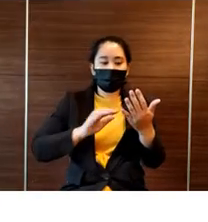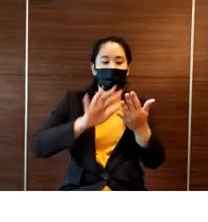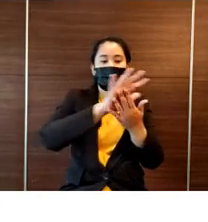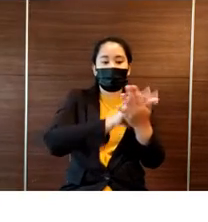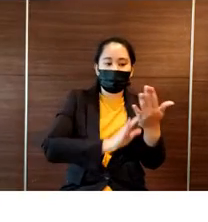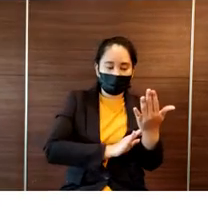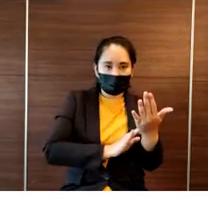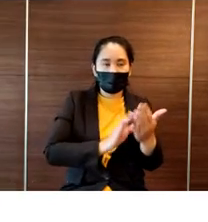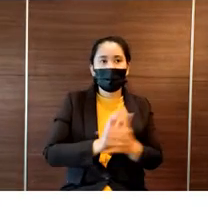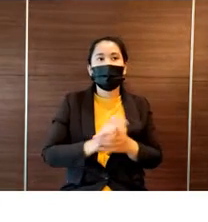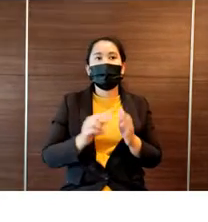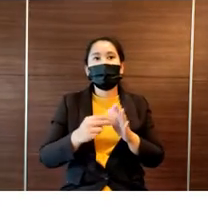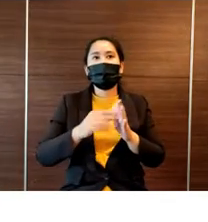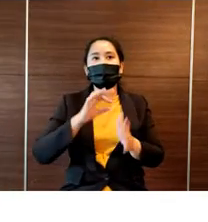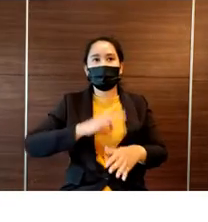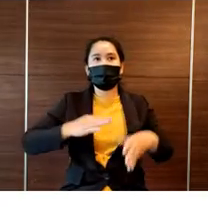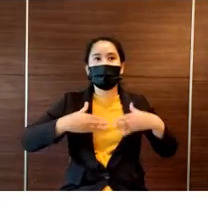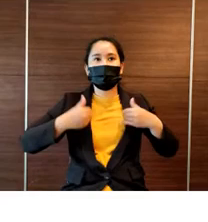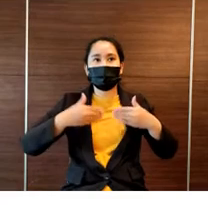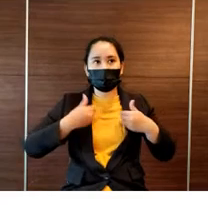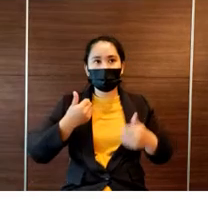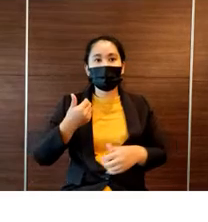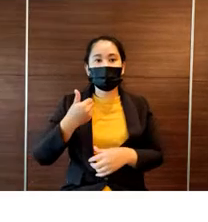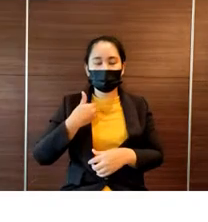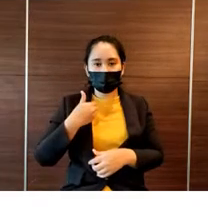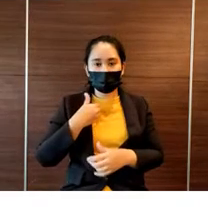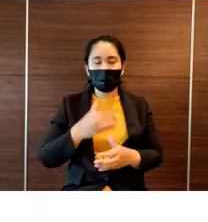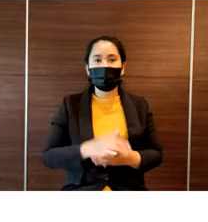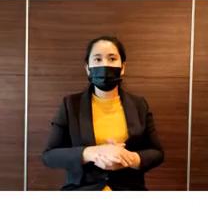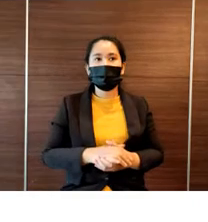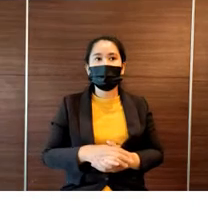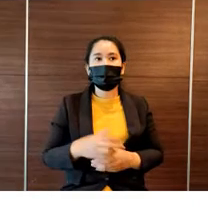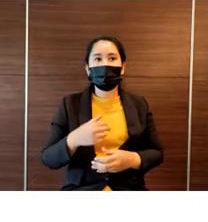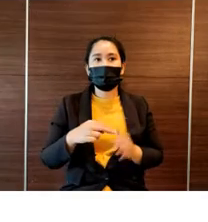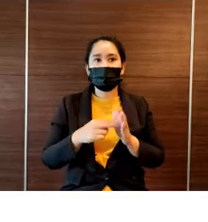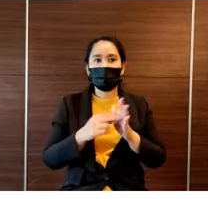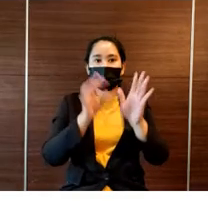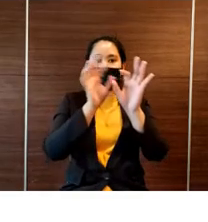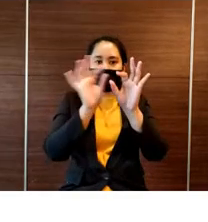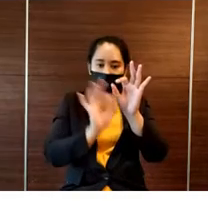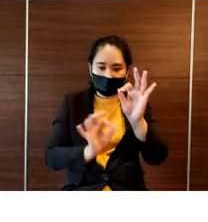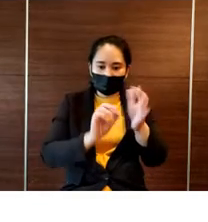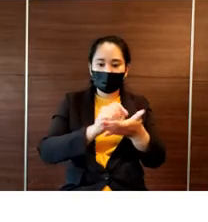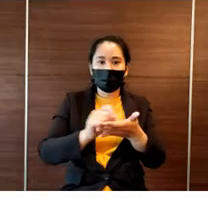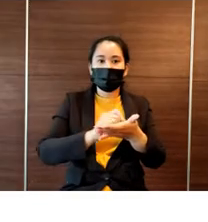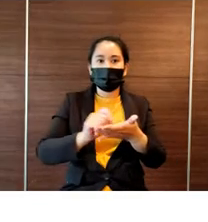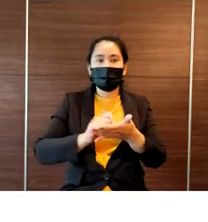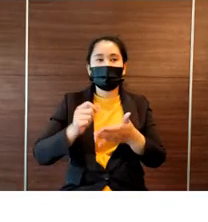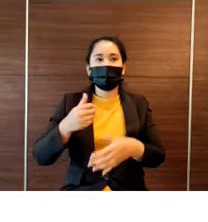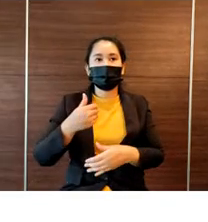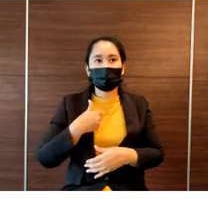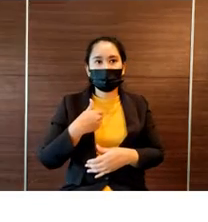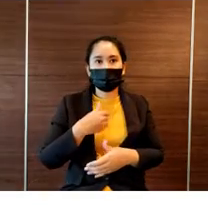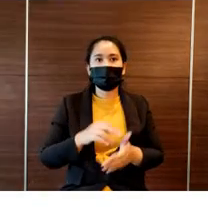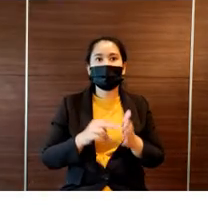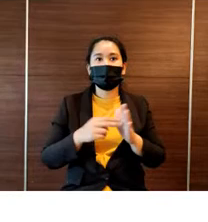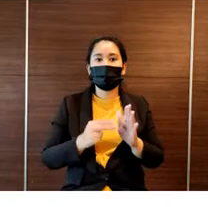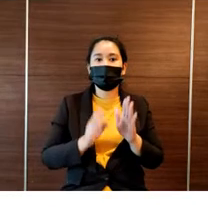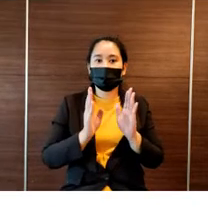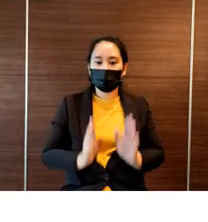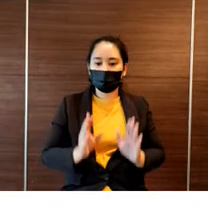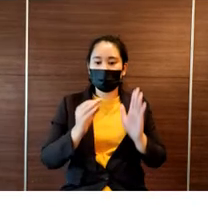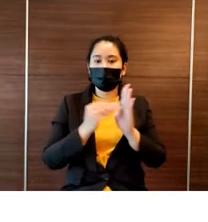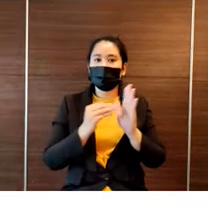ของ ASAT ซึ่งดีใจมากเพราะว่าเป็นหนึ่งในสิ่งที่ทำเขียนเหมือนกันเพราะว่าเพื่อนๆน้องพี่ๆน้องๆมันไม่ใช่แค่กรุงเทพมหาน